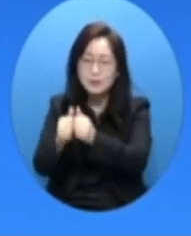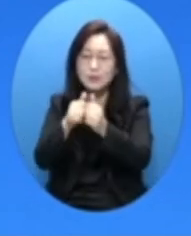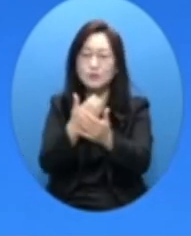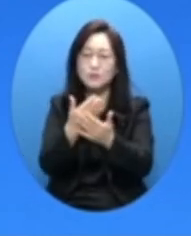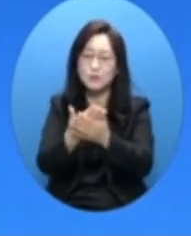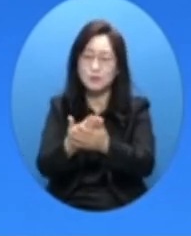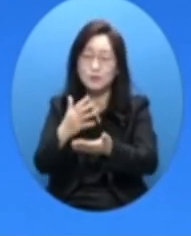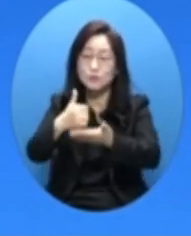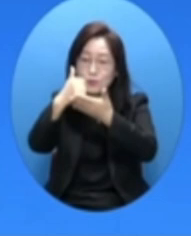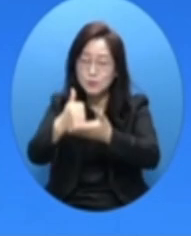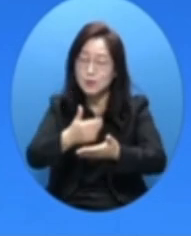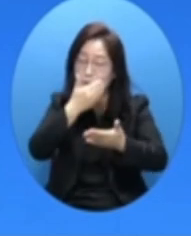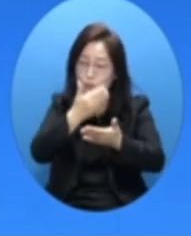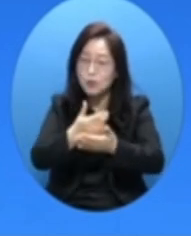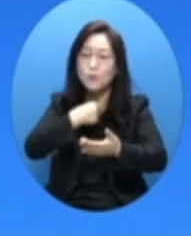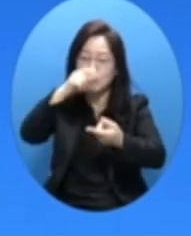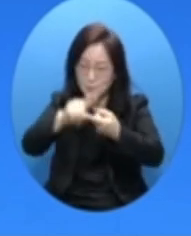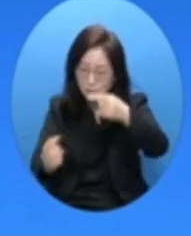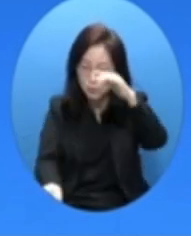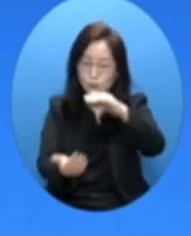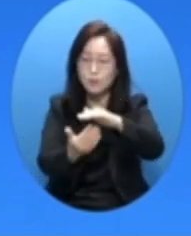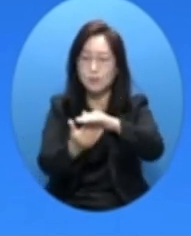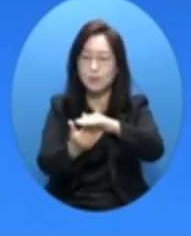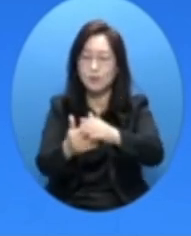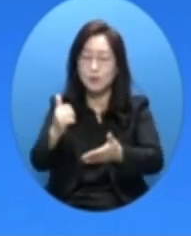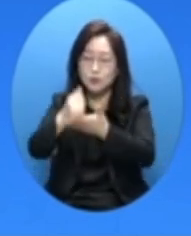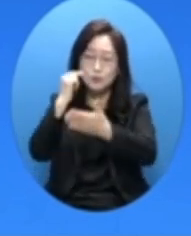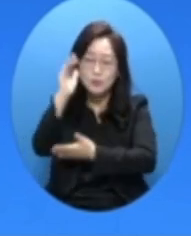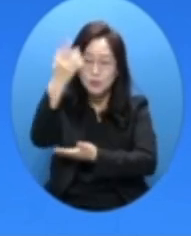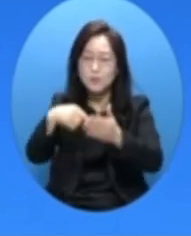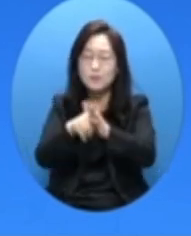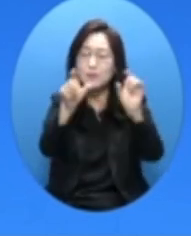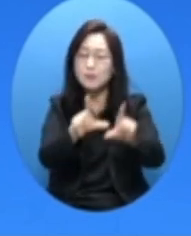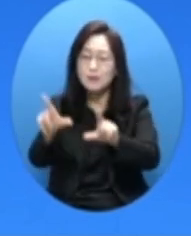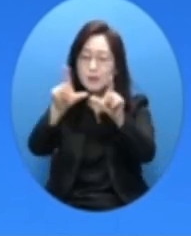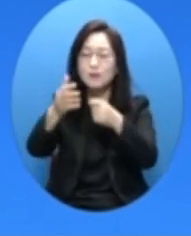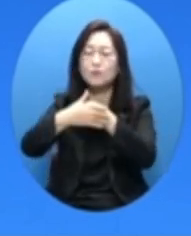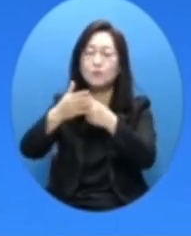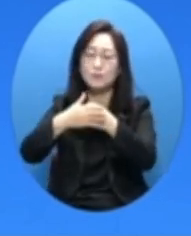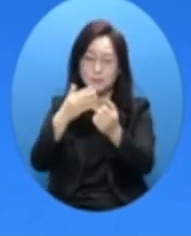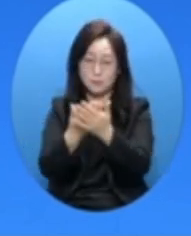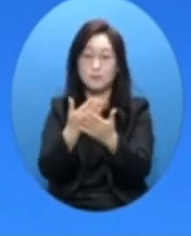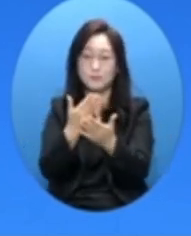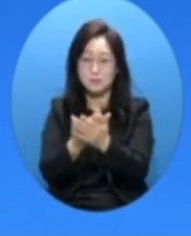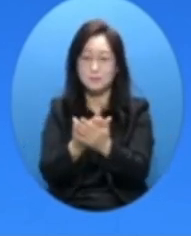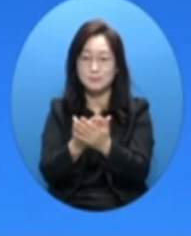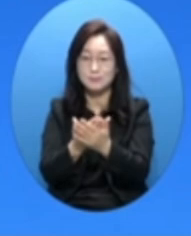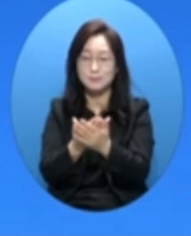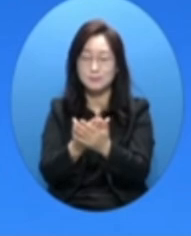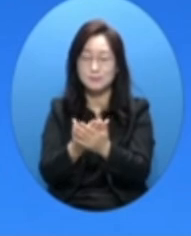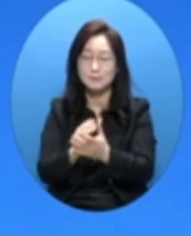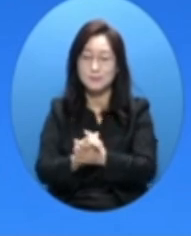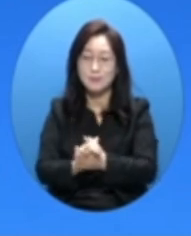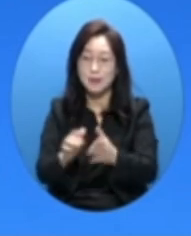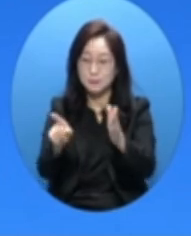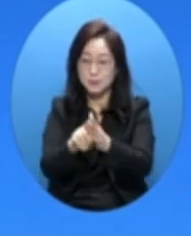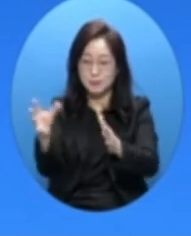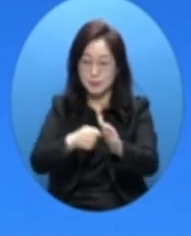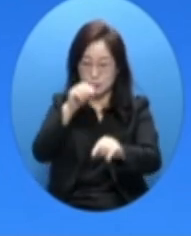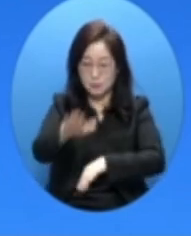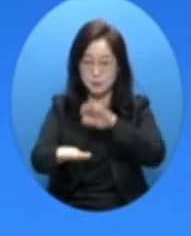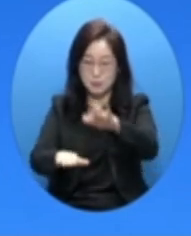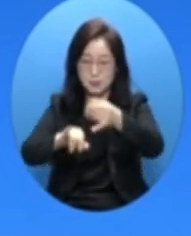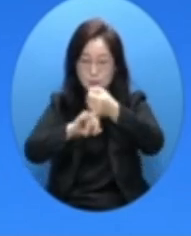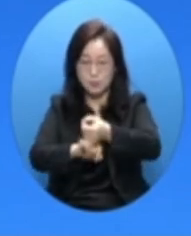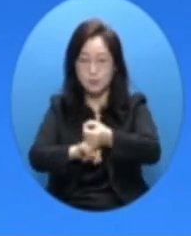주님의 귀한 뜻을 이루어 주시고 주님의 사랑하는 우리 모두가 되게 하여 주시옵소서 믿음으로 전혀 나가는 여러분